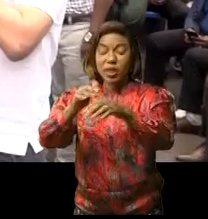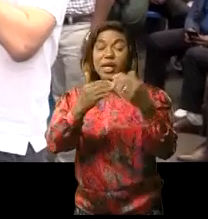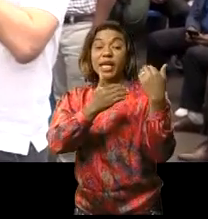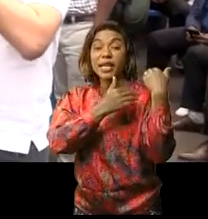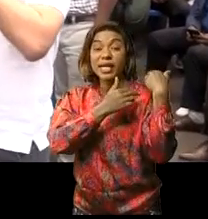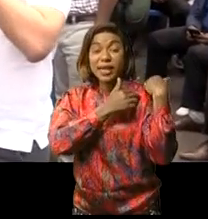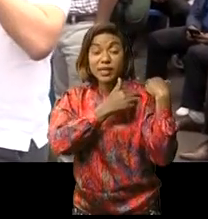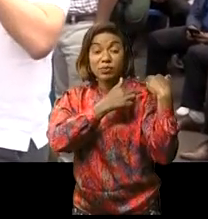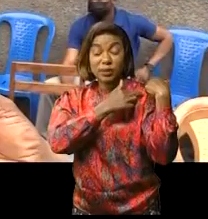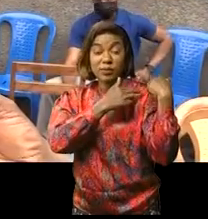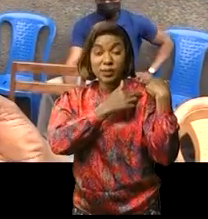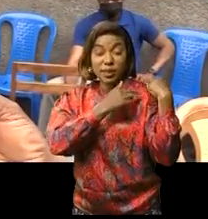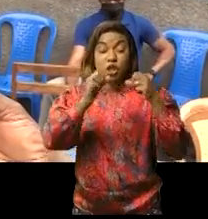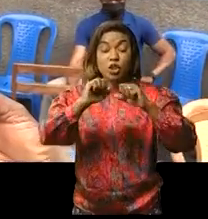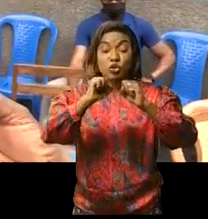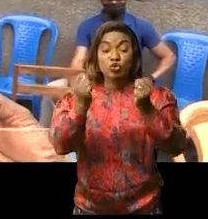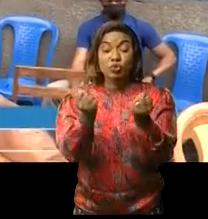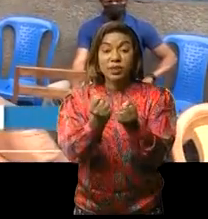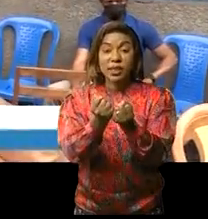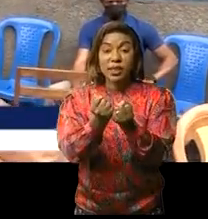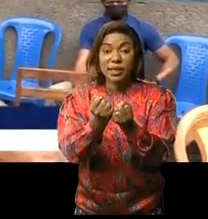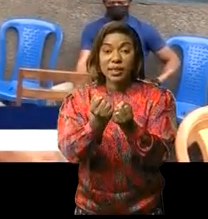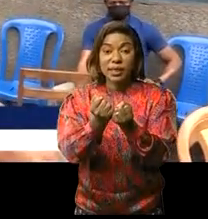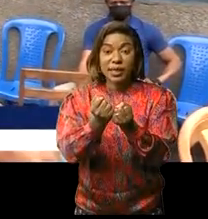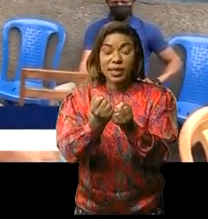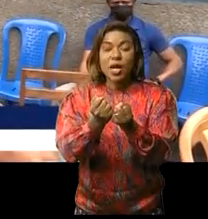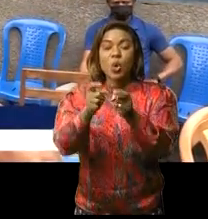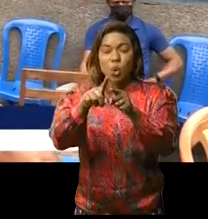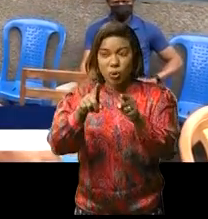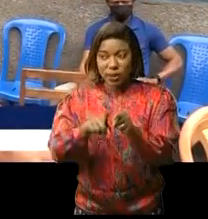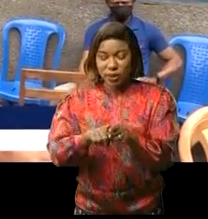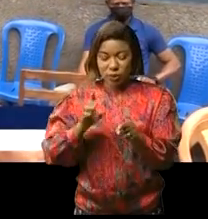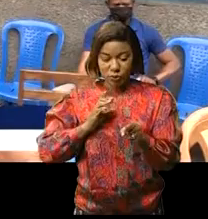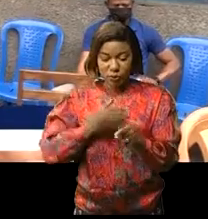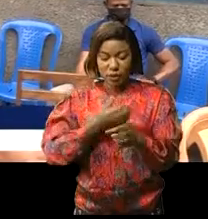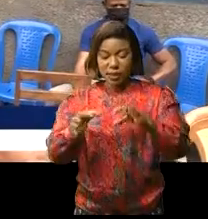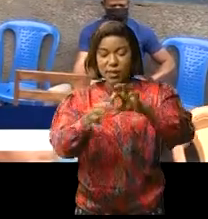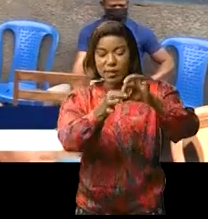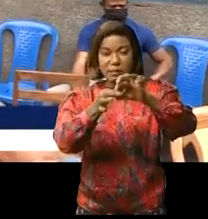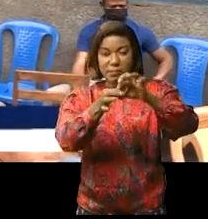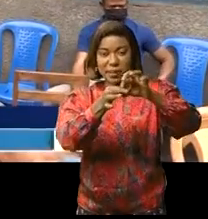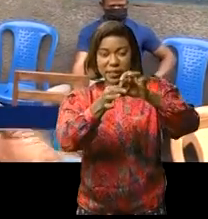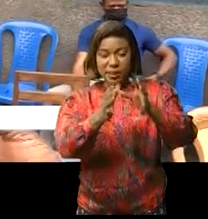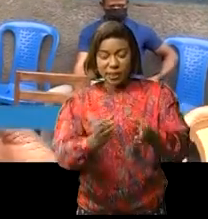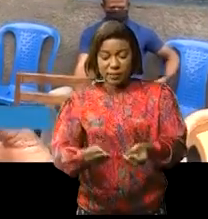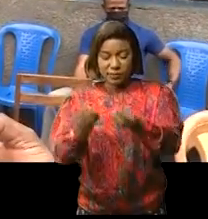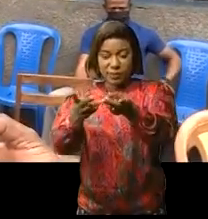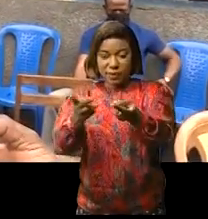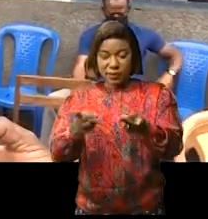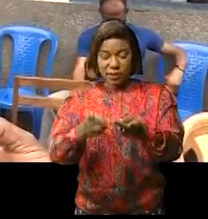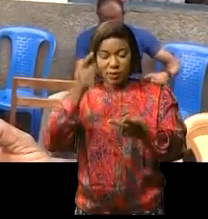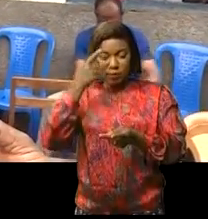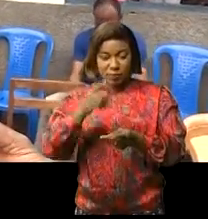responsabilité sociale des entreprises. C'est un programme que notre partenaire Bureau Veritas a mis en place qui nous permet de